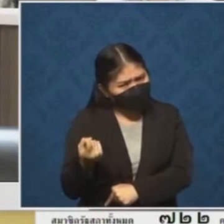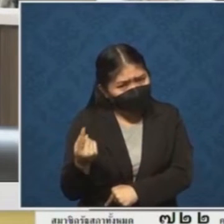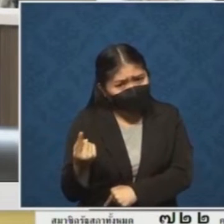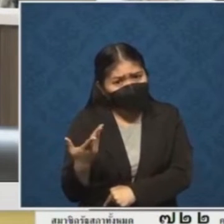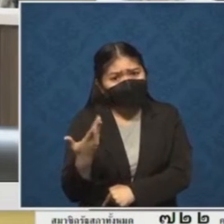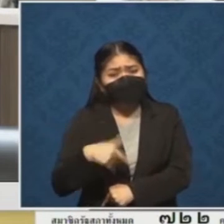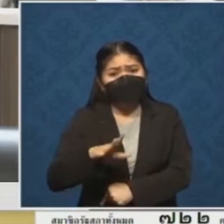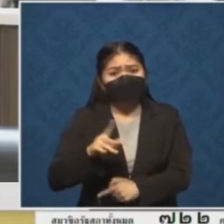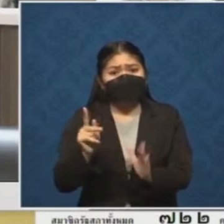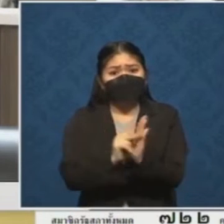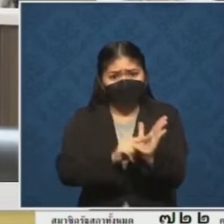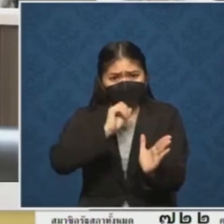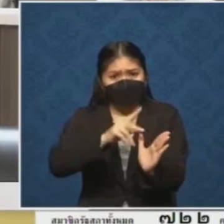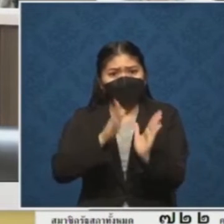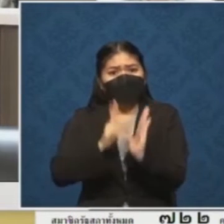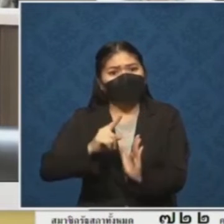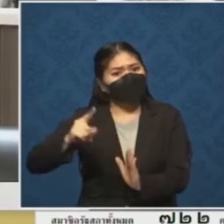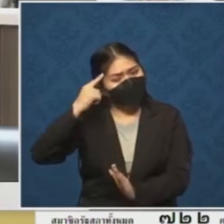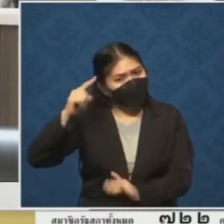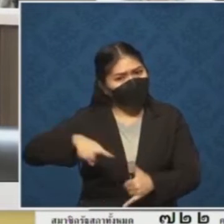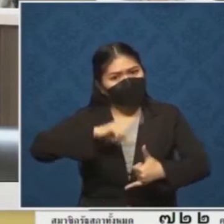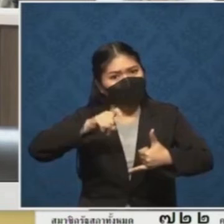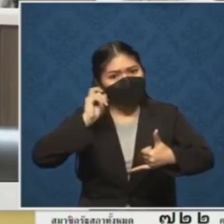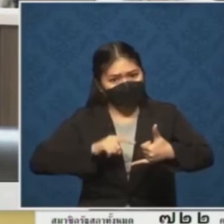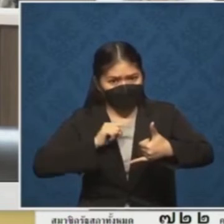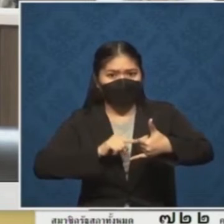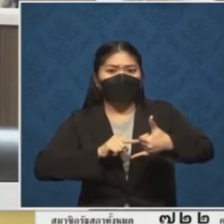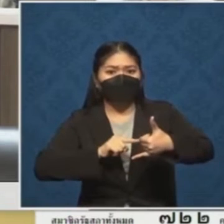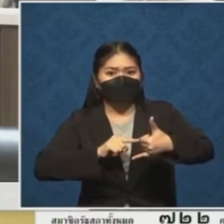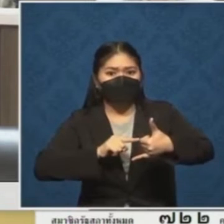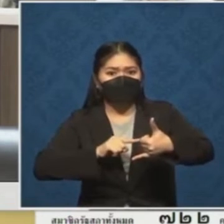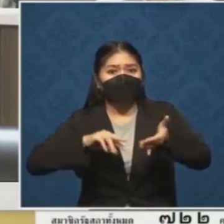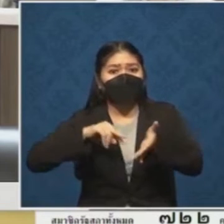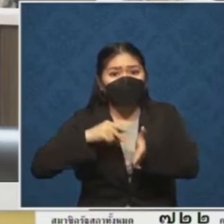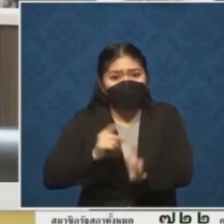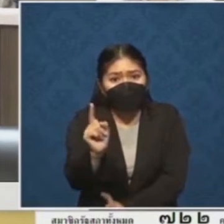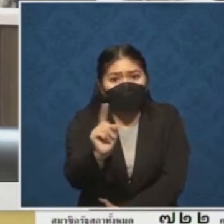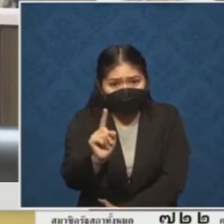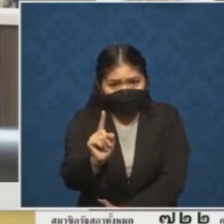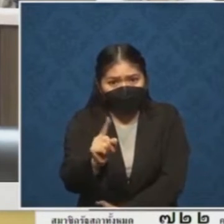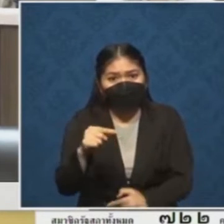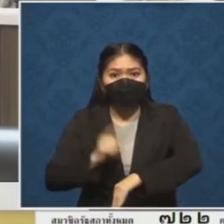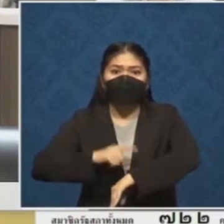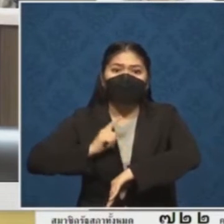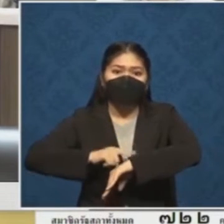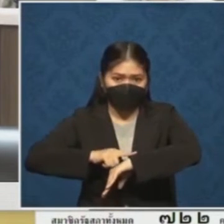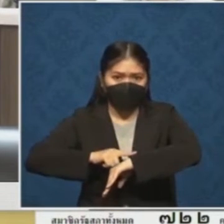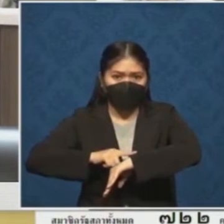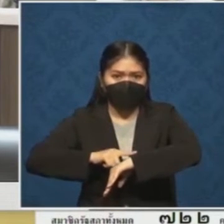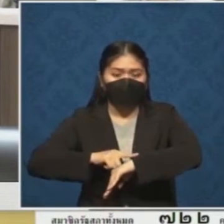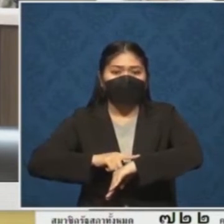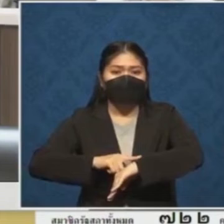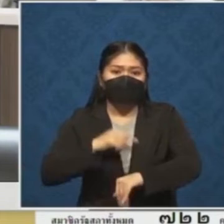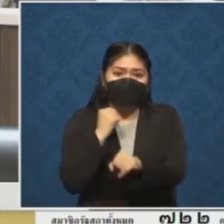ใช้คำว่าผู้ต้องสงสัยนั่นหมายความว่า ระยะเวลานะครับการดำ